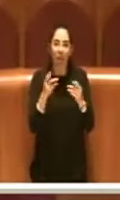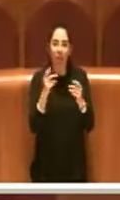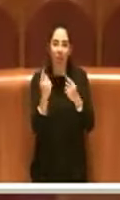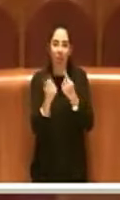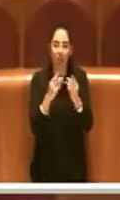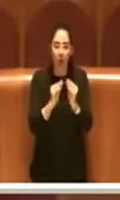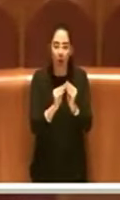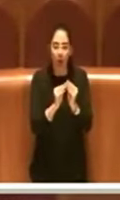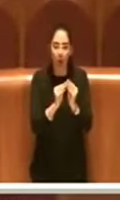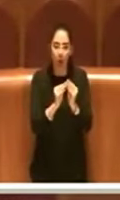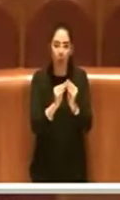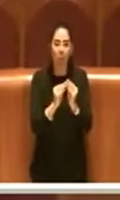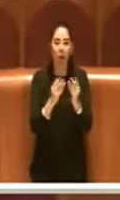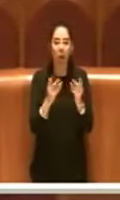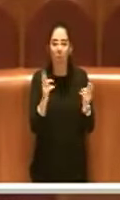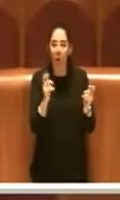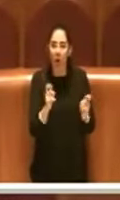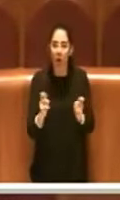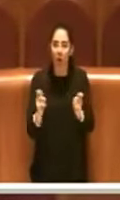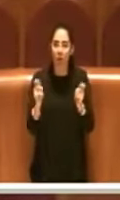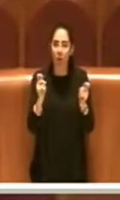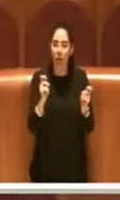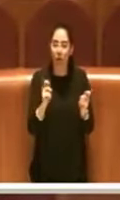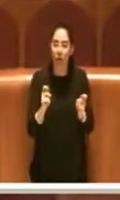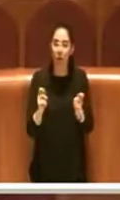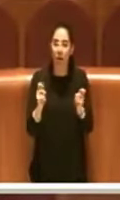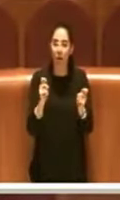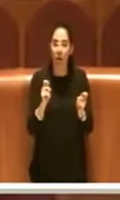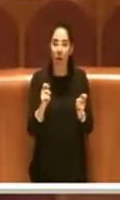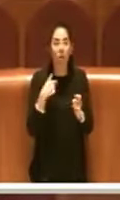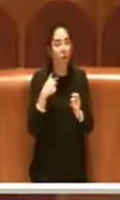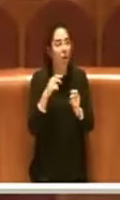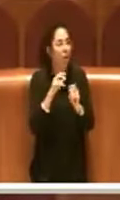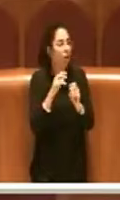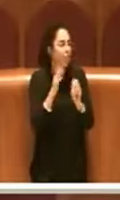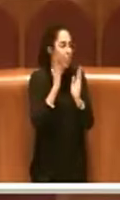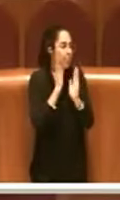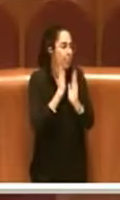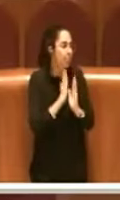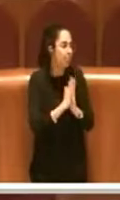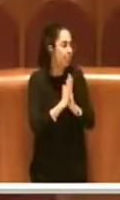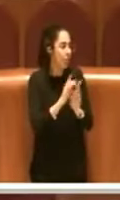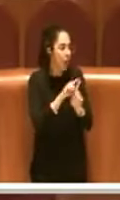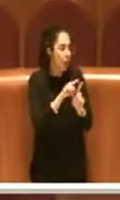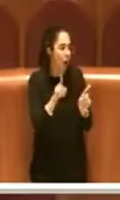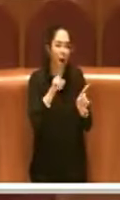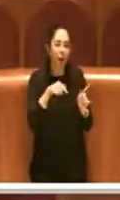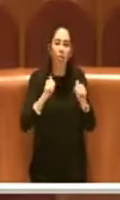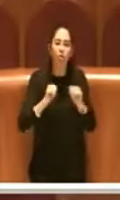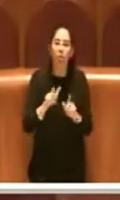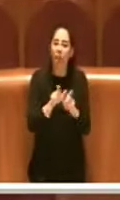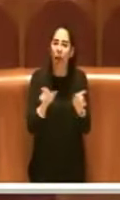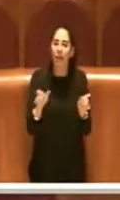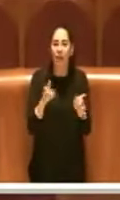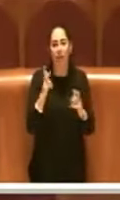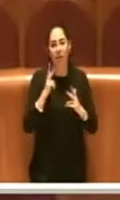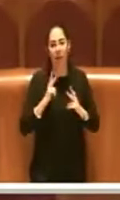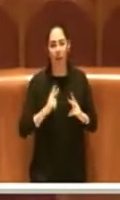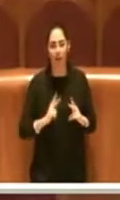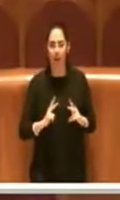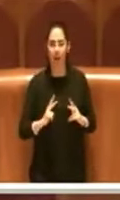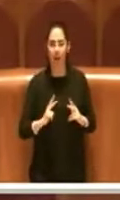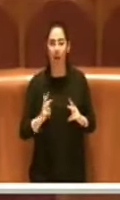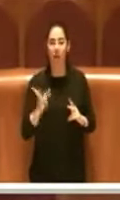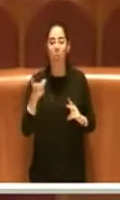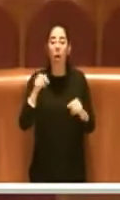Io invito tutti voi e invito tutti i cittadini alla massima tranquillità perché in questo momento non c'è